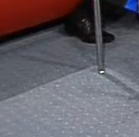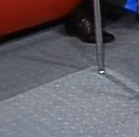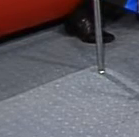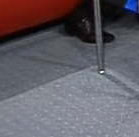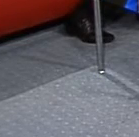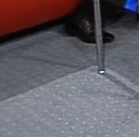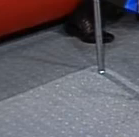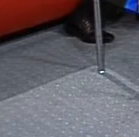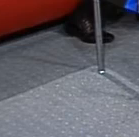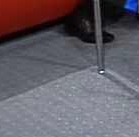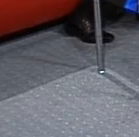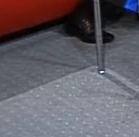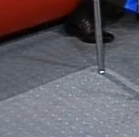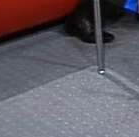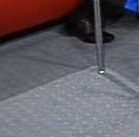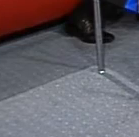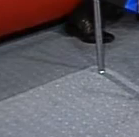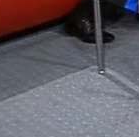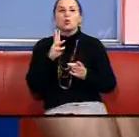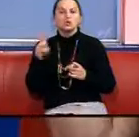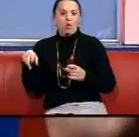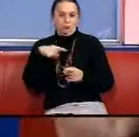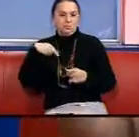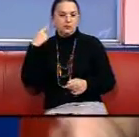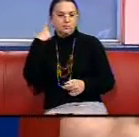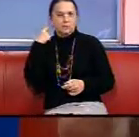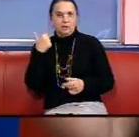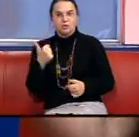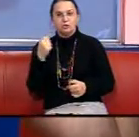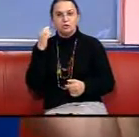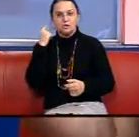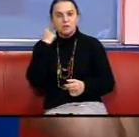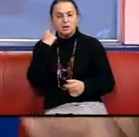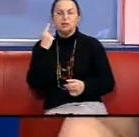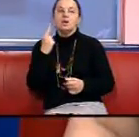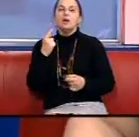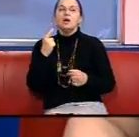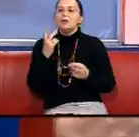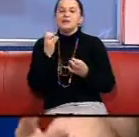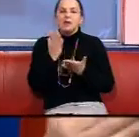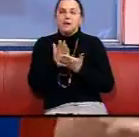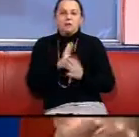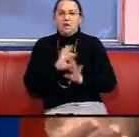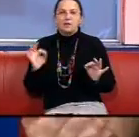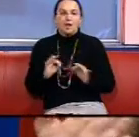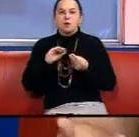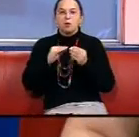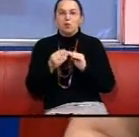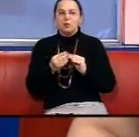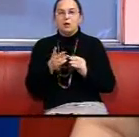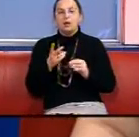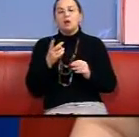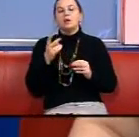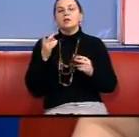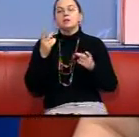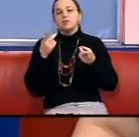я думаю, Андрію, що це нам треба, тим, хто чує, тим, хто... Немає проблем Немає якихось проблем на нашу